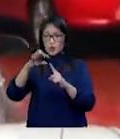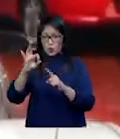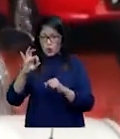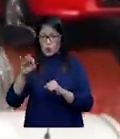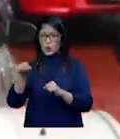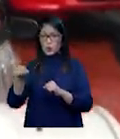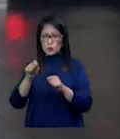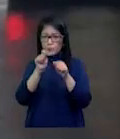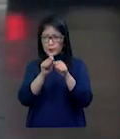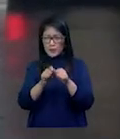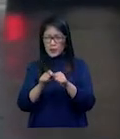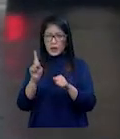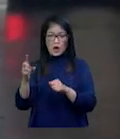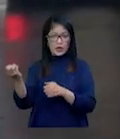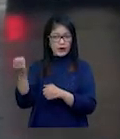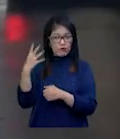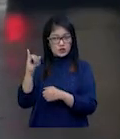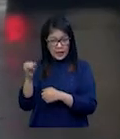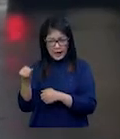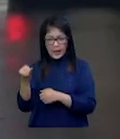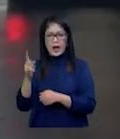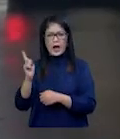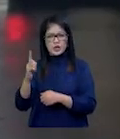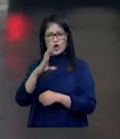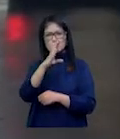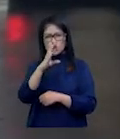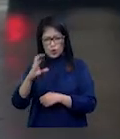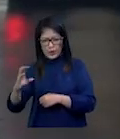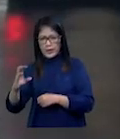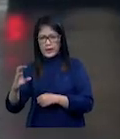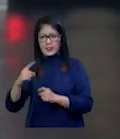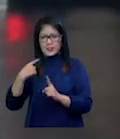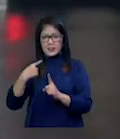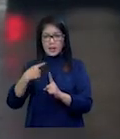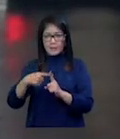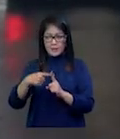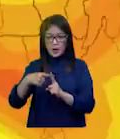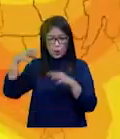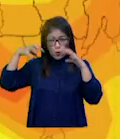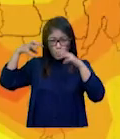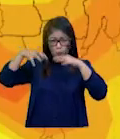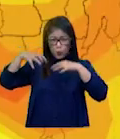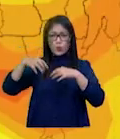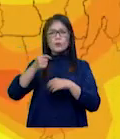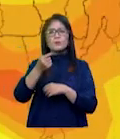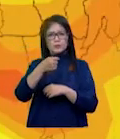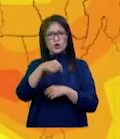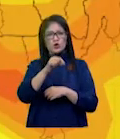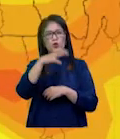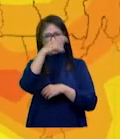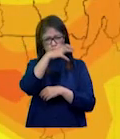yang mulai menguat mulai sore ya Pak ya. Sore sampai dini hari. Sampai